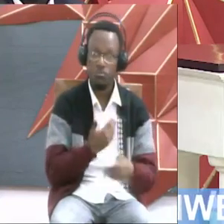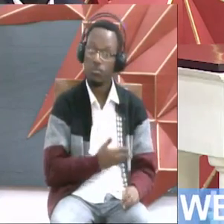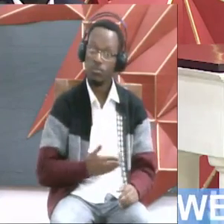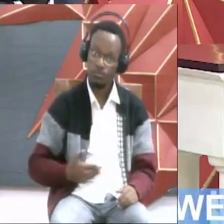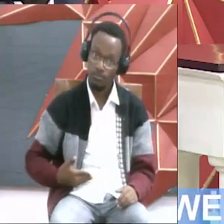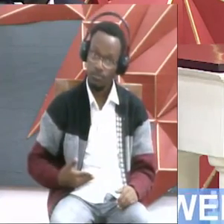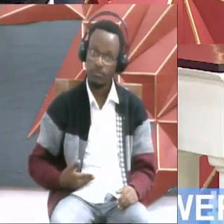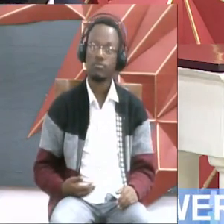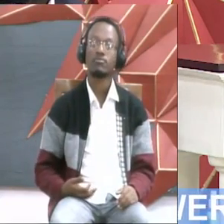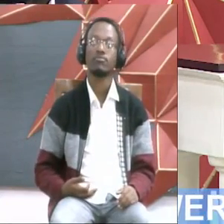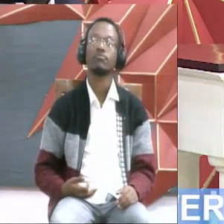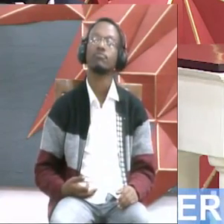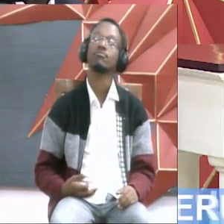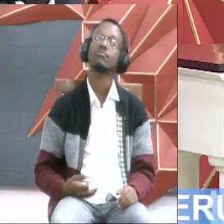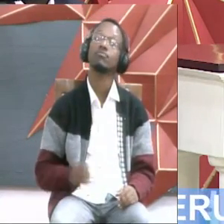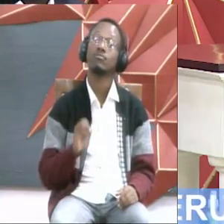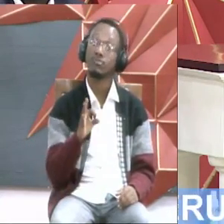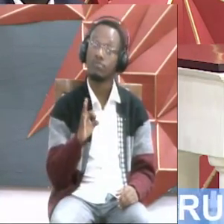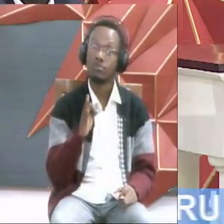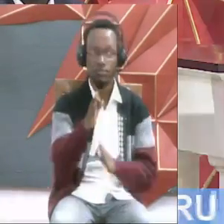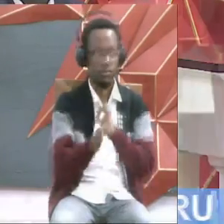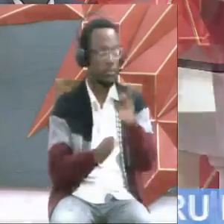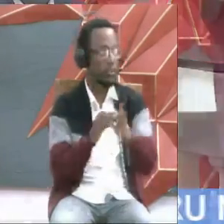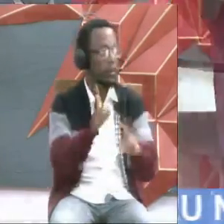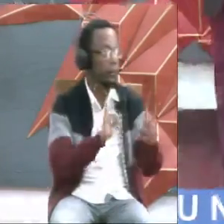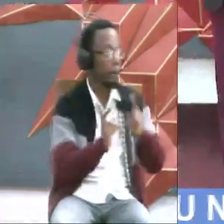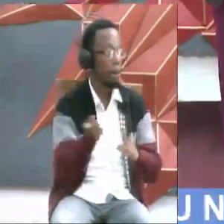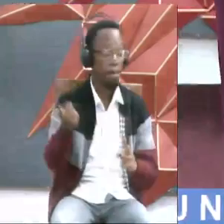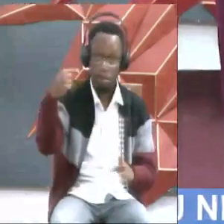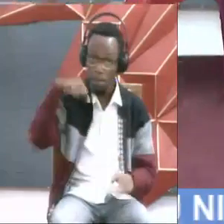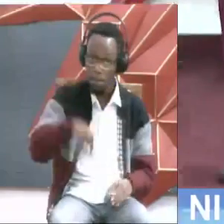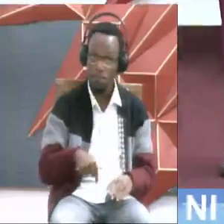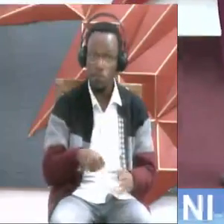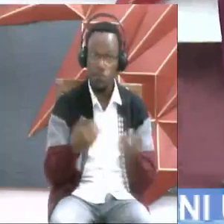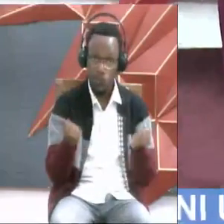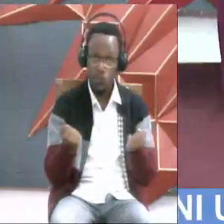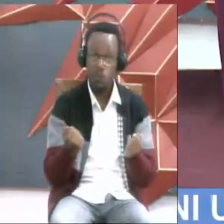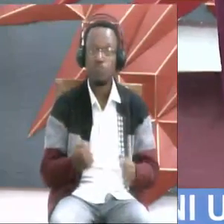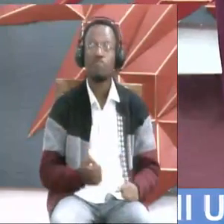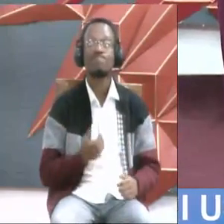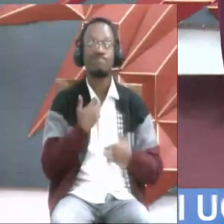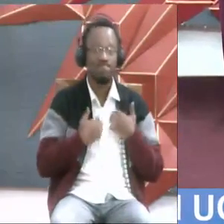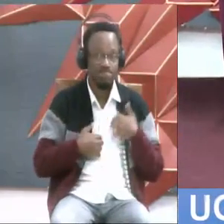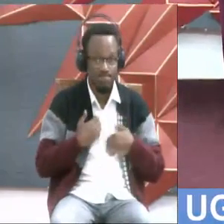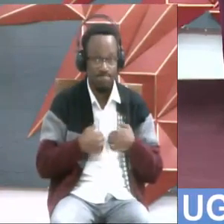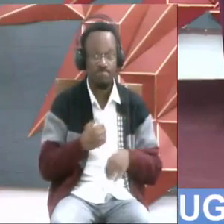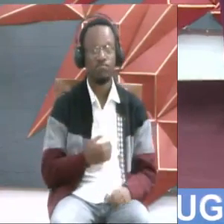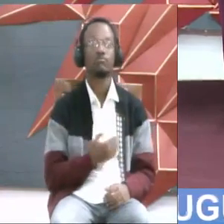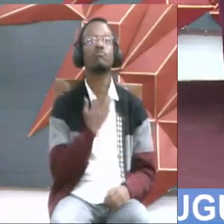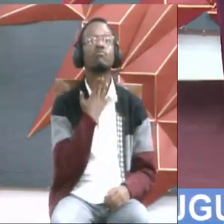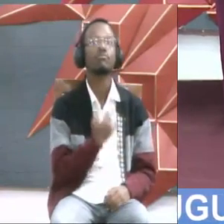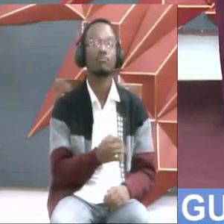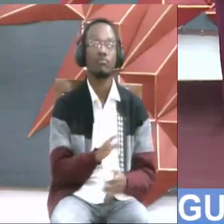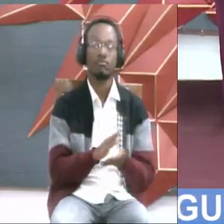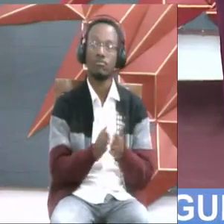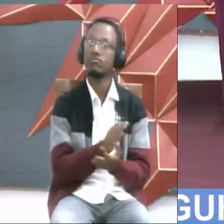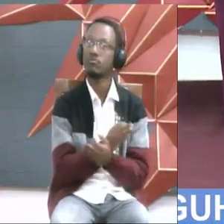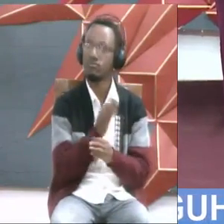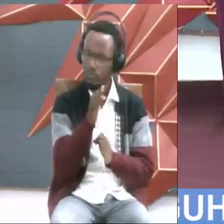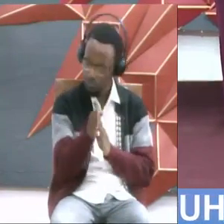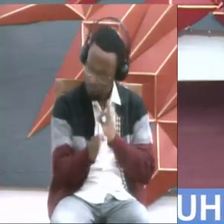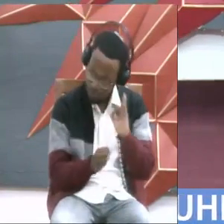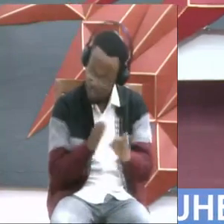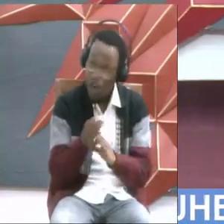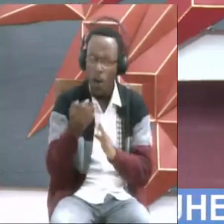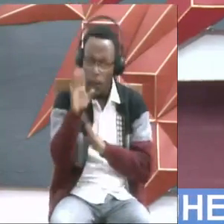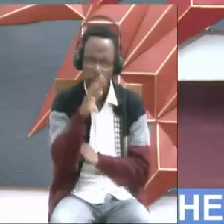byo gukiranuka. Abaje hano bafite inzara n'inyota byo gukiranuka. Imana